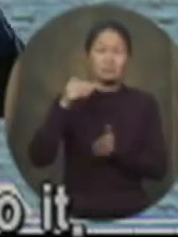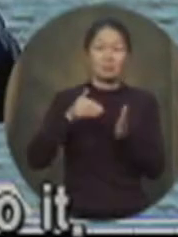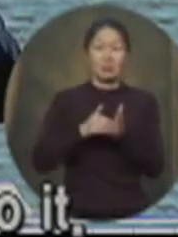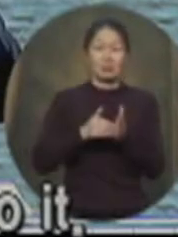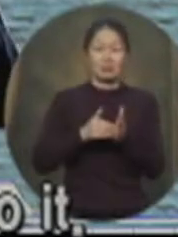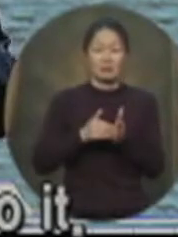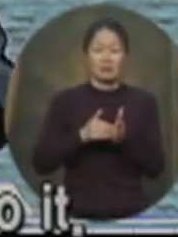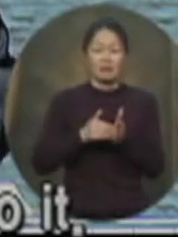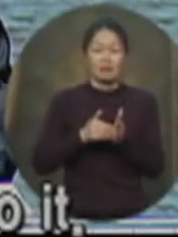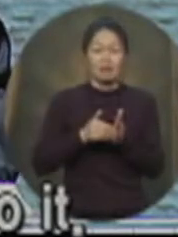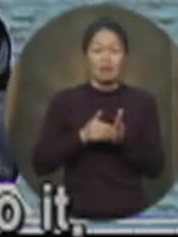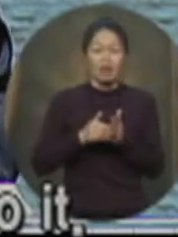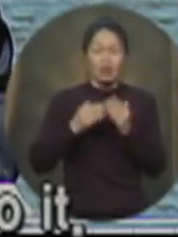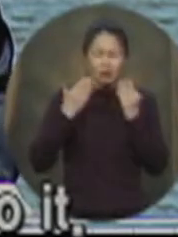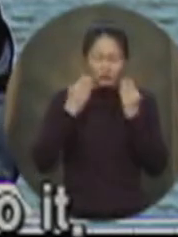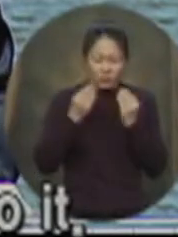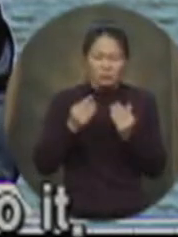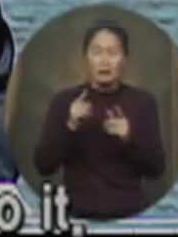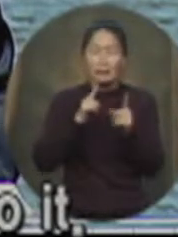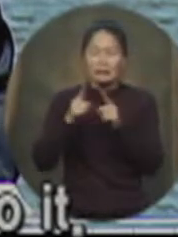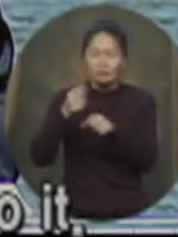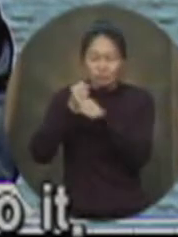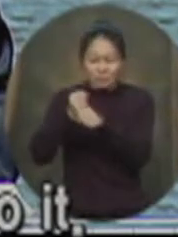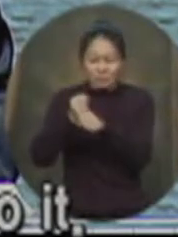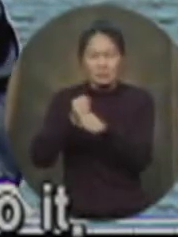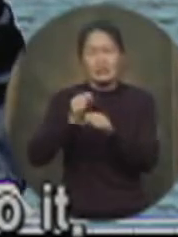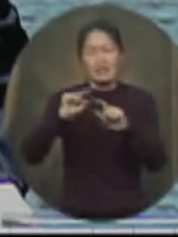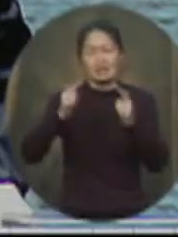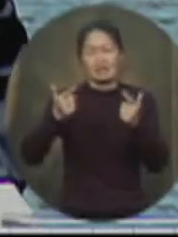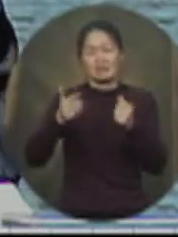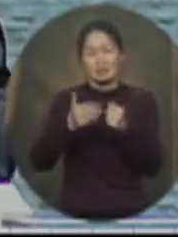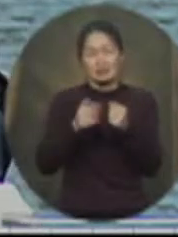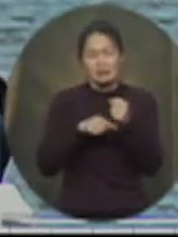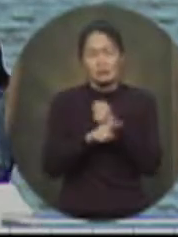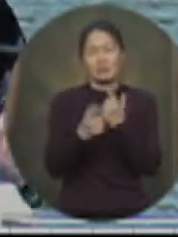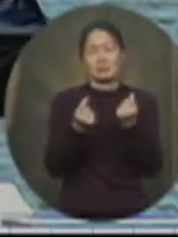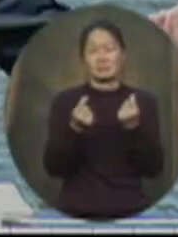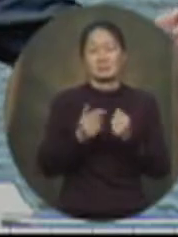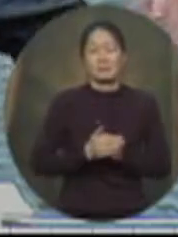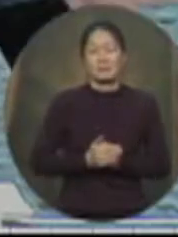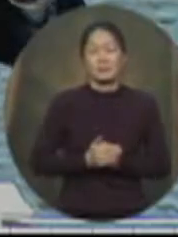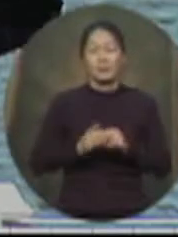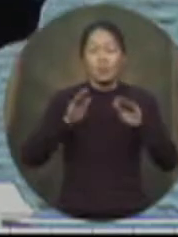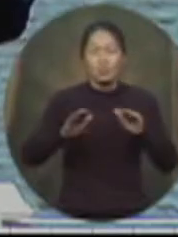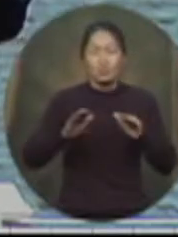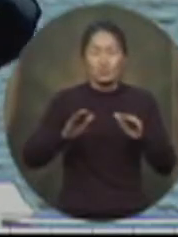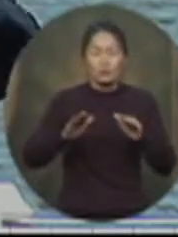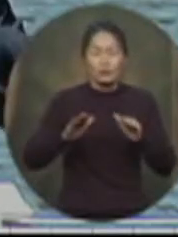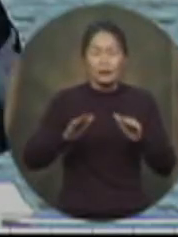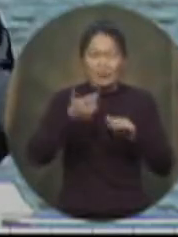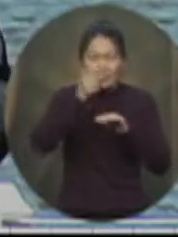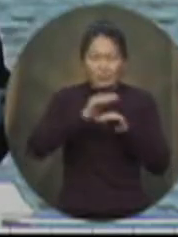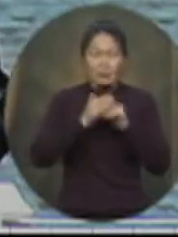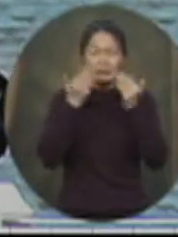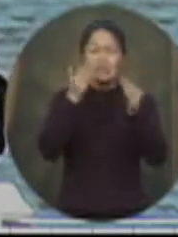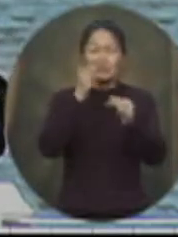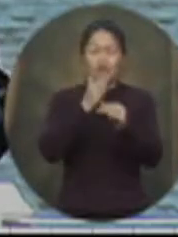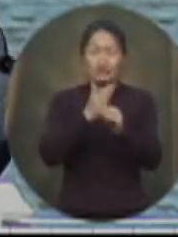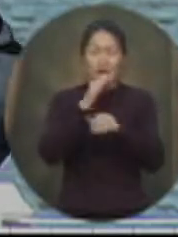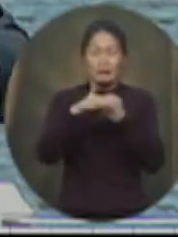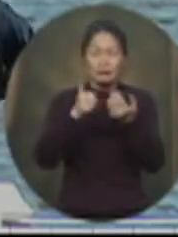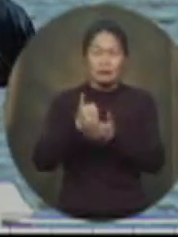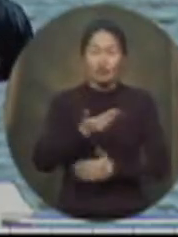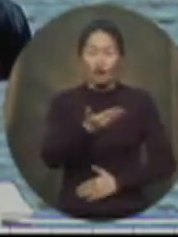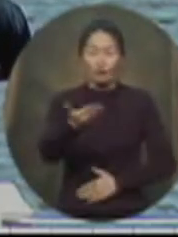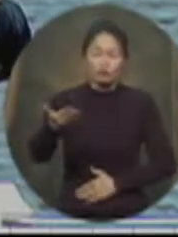여전히 그 말씀을 붙잡지 않고 있다는 뜻이죠 여러분 오늘 이렇게 예배 드리는 중에 하나님께서